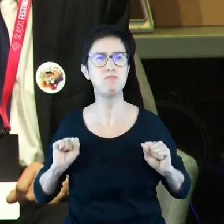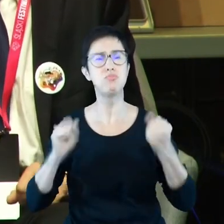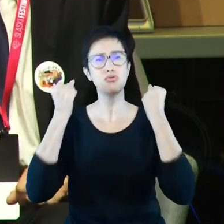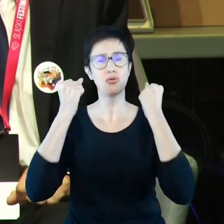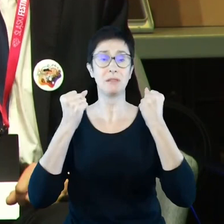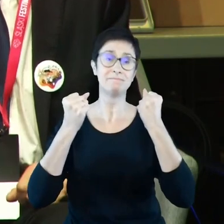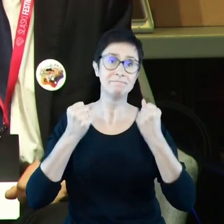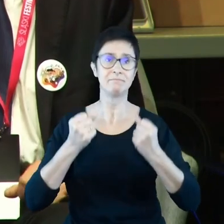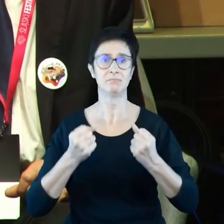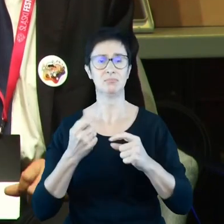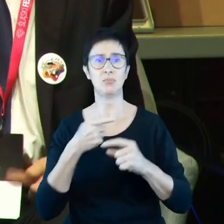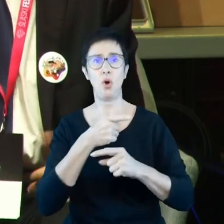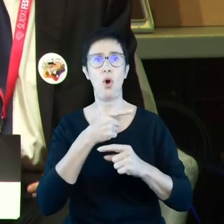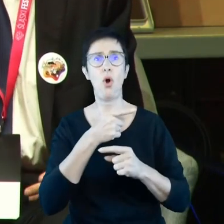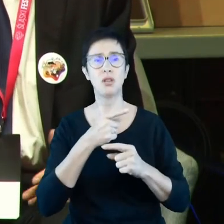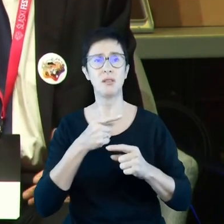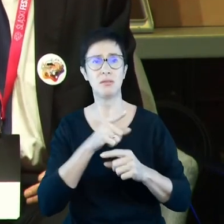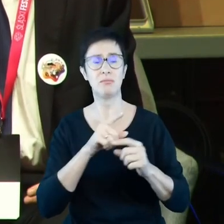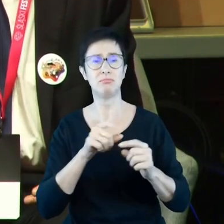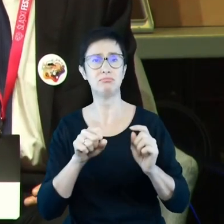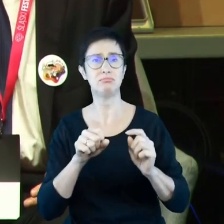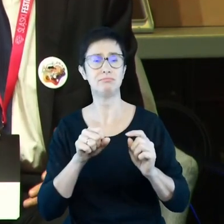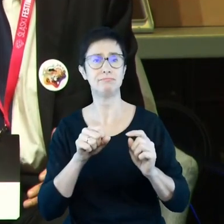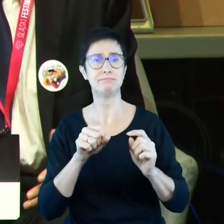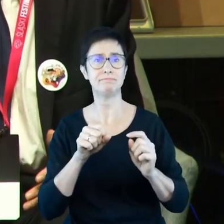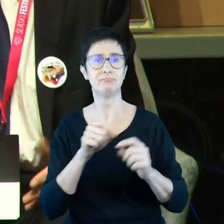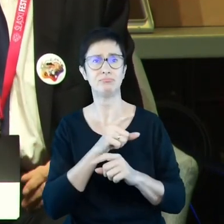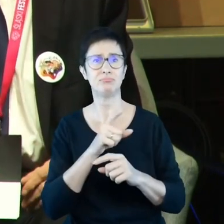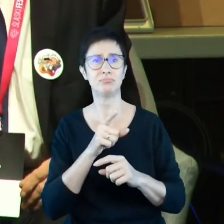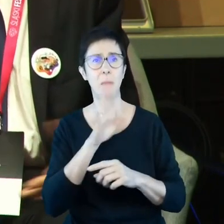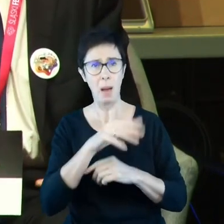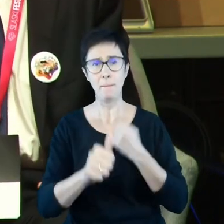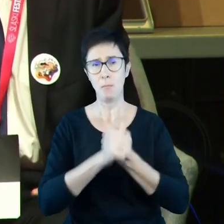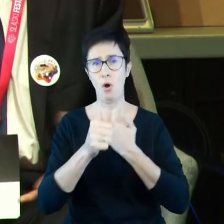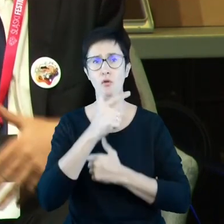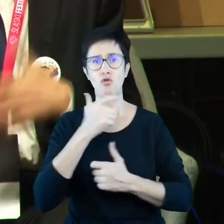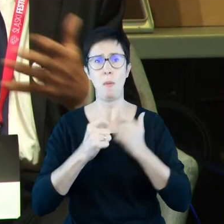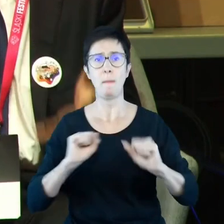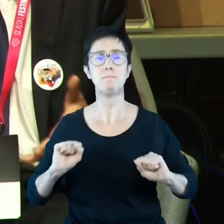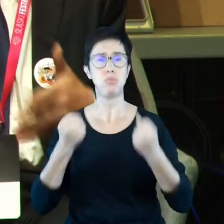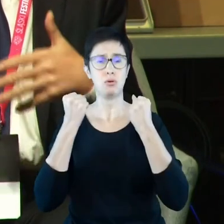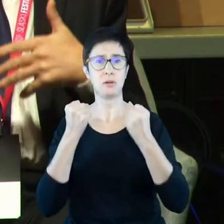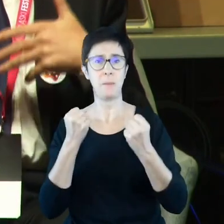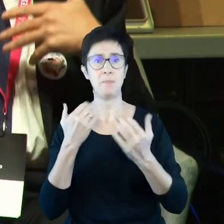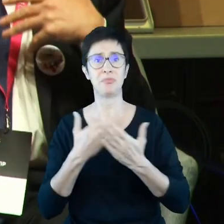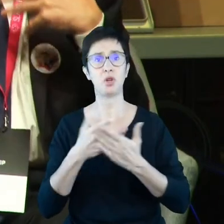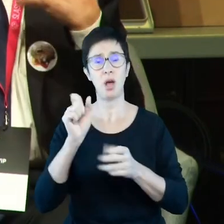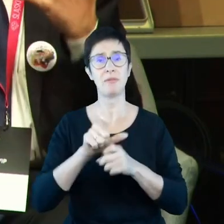bez powodu, tak naprawdę do tego buntu doskonałe powody ma. I Holden Caulfield jest jedną z tych postaci, który